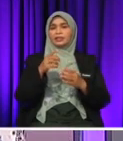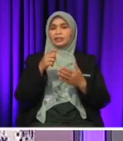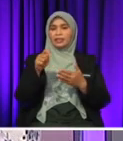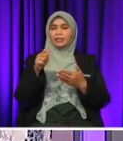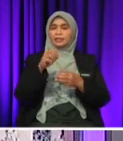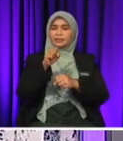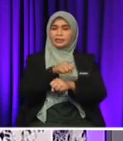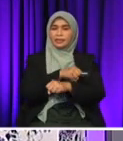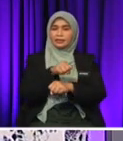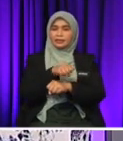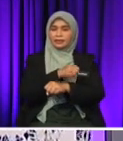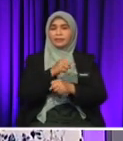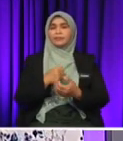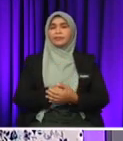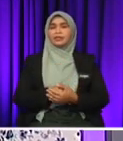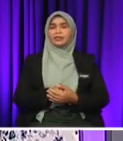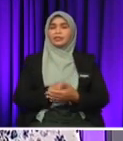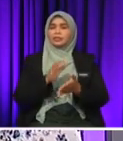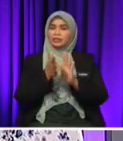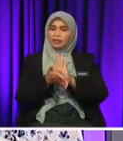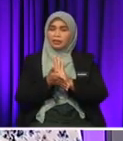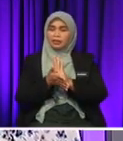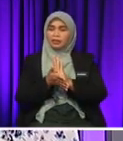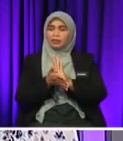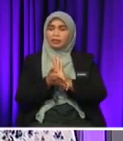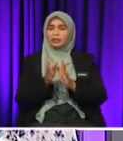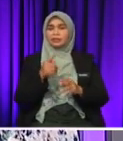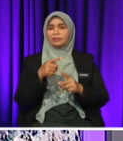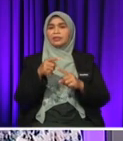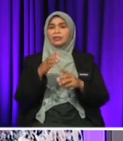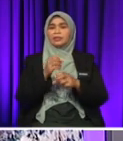glaukoma ke Ahmad jadi kita tidak dapat